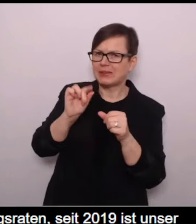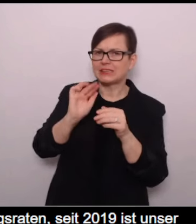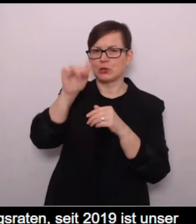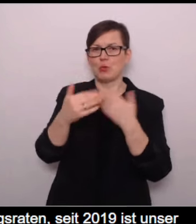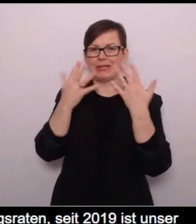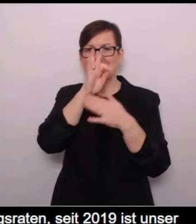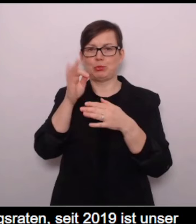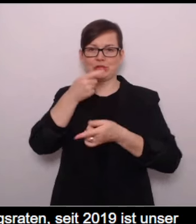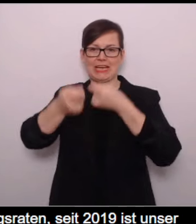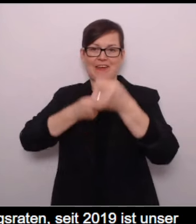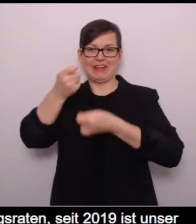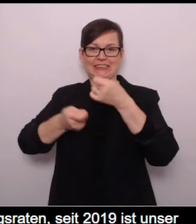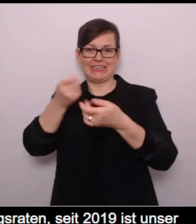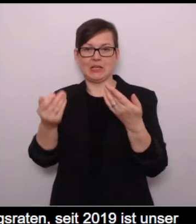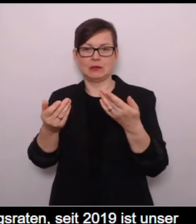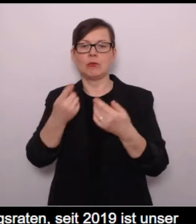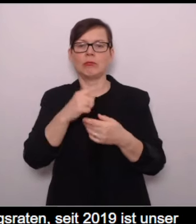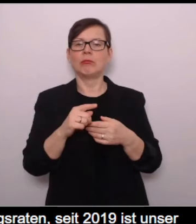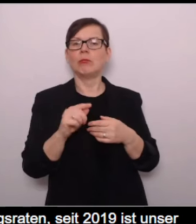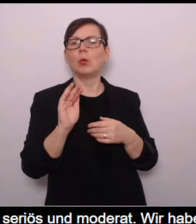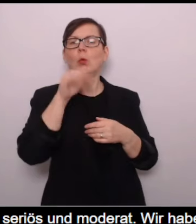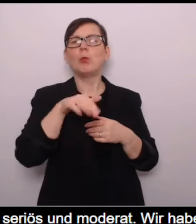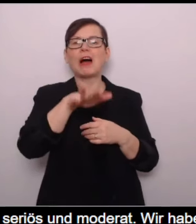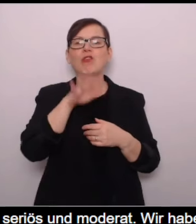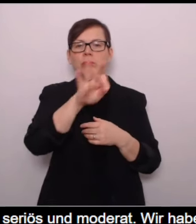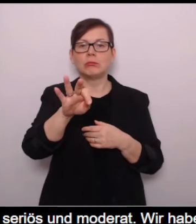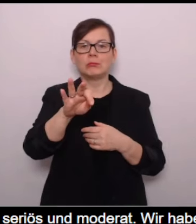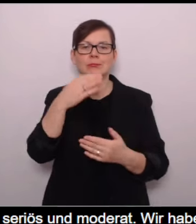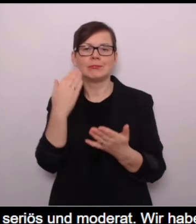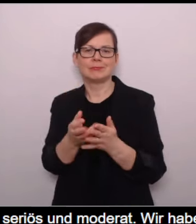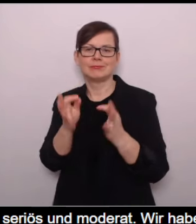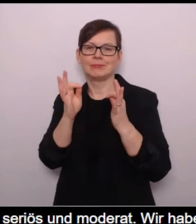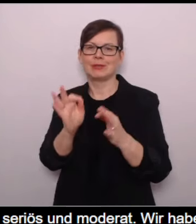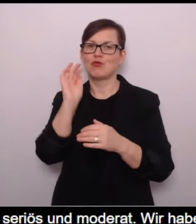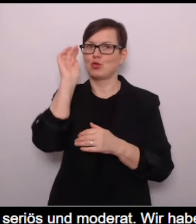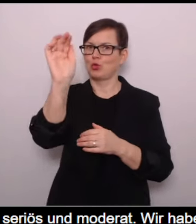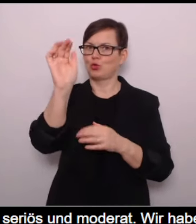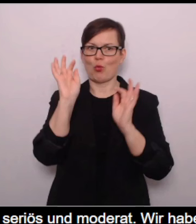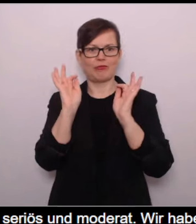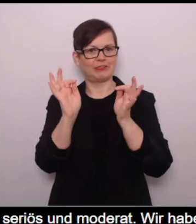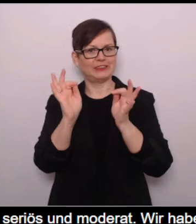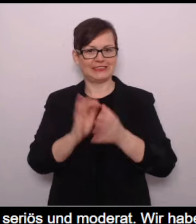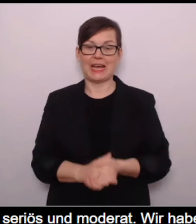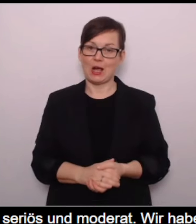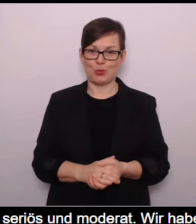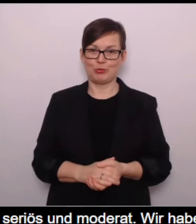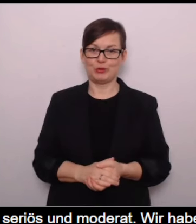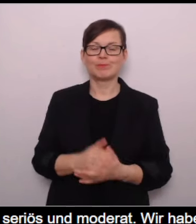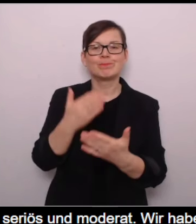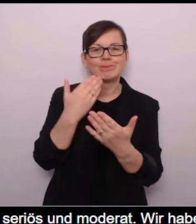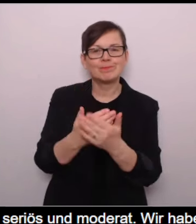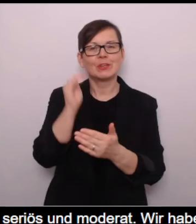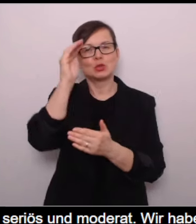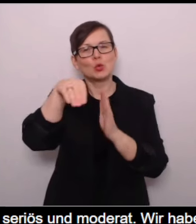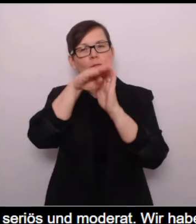tolle Länder, starke Länder wie Baden-Württemberg und NRW haben eine Investitionsquote von etwas über 10 Prozent. Wir 15 Prozent. Dies ist